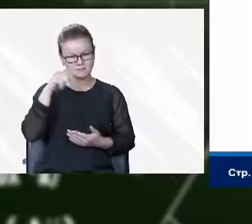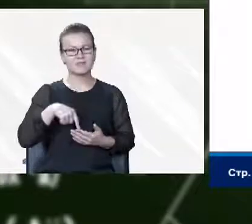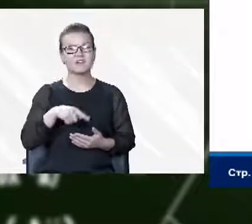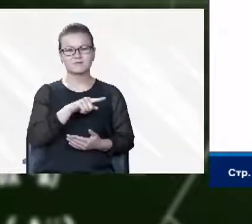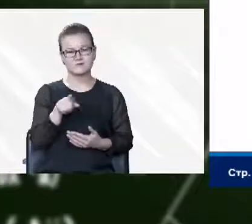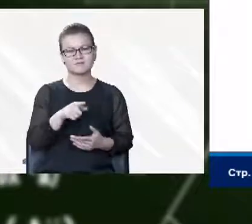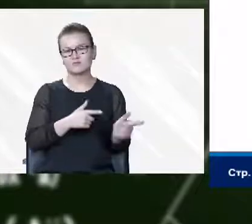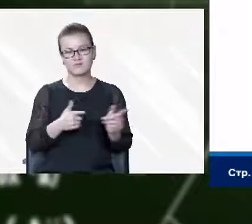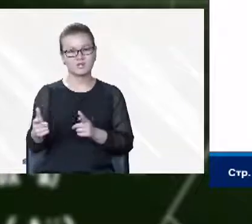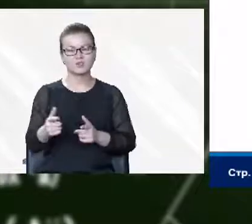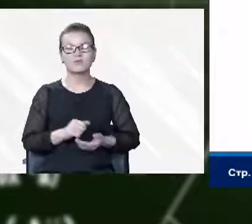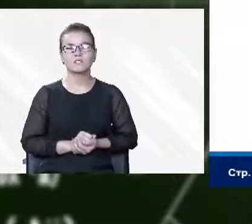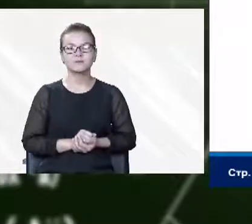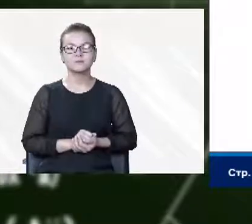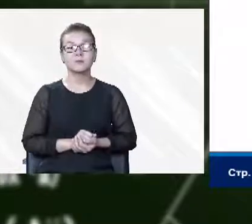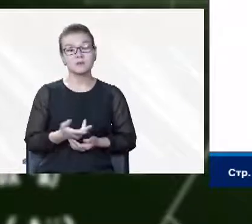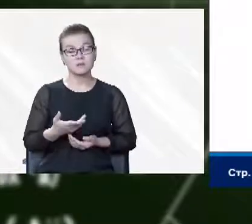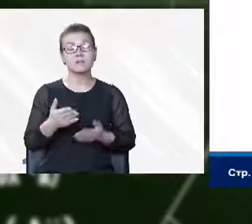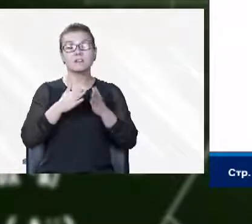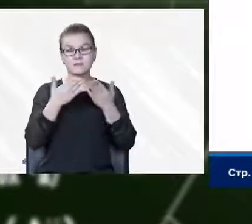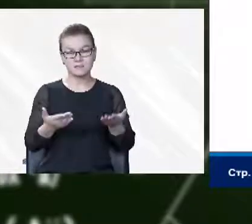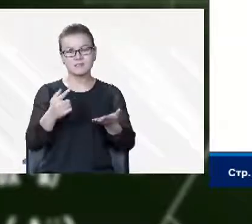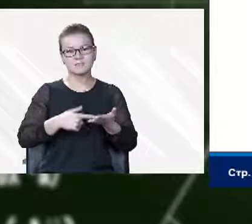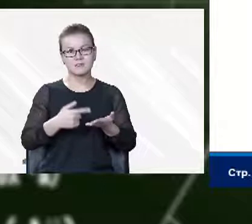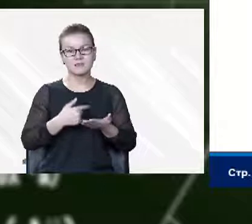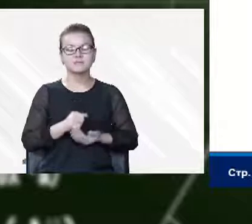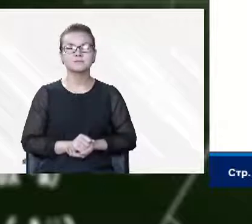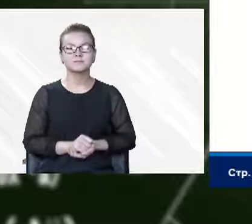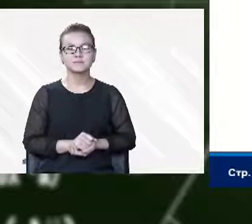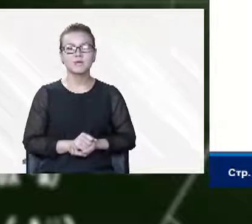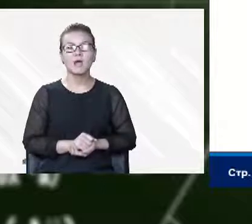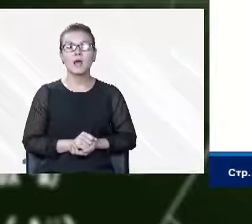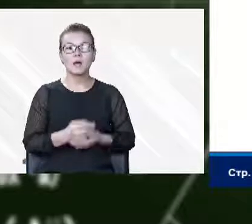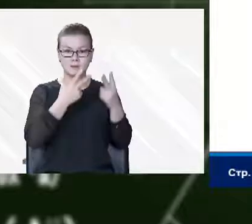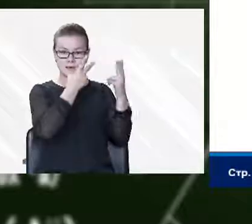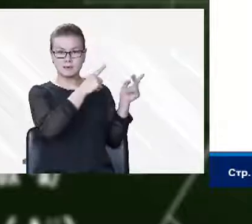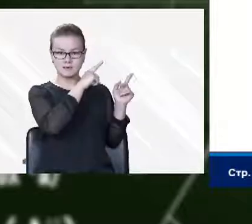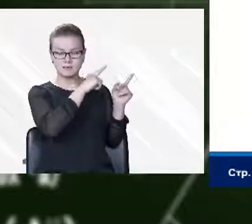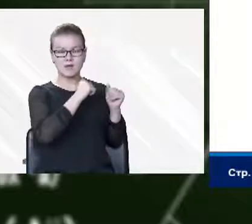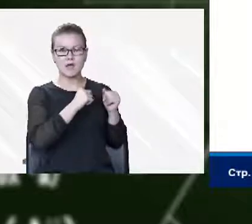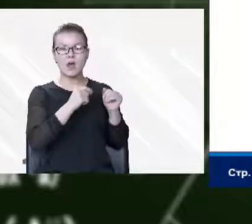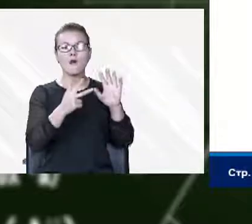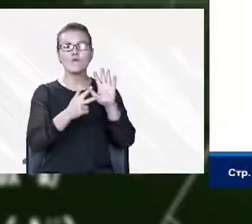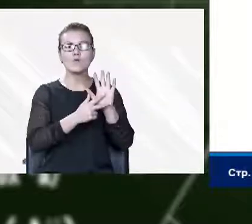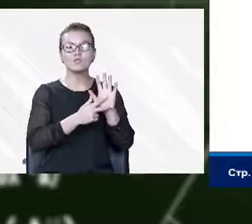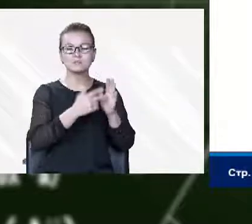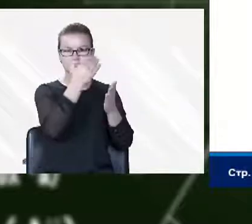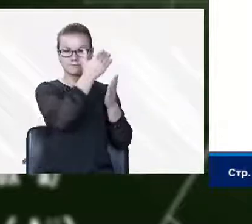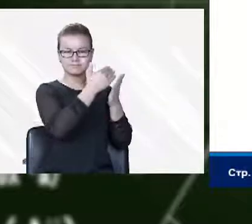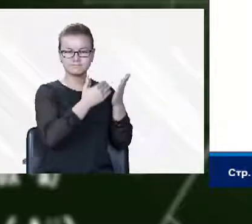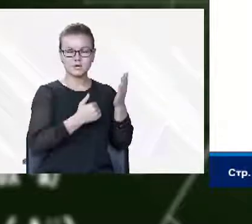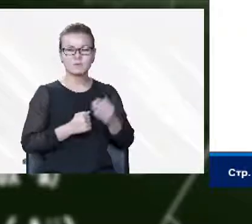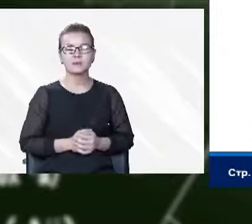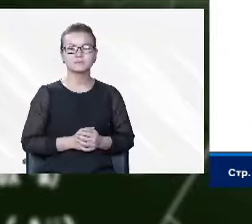их уже приготовили и даже открыли тетрадь. На экране 8 примеров.